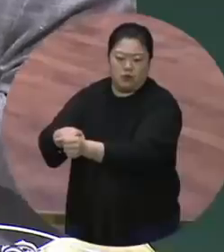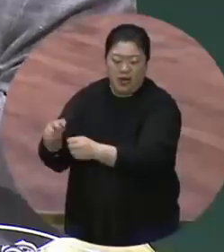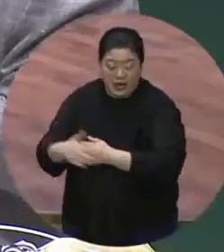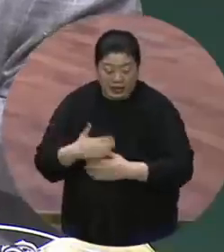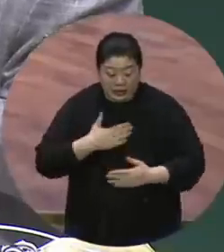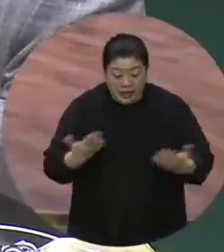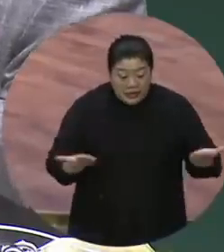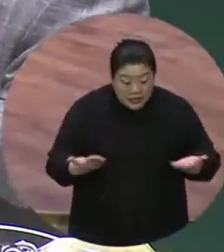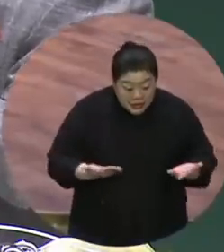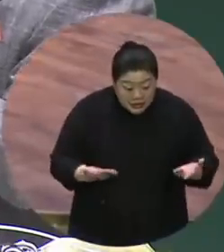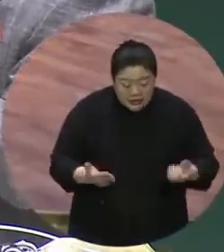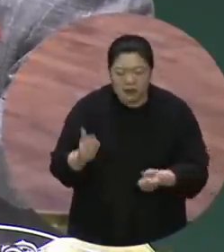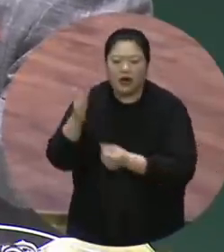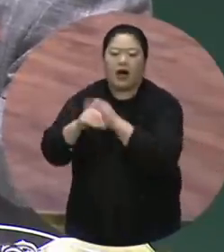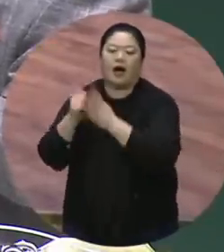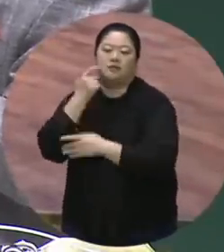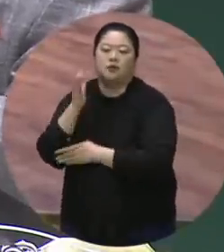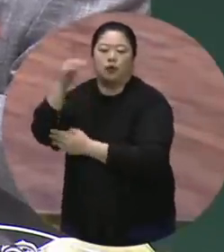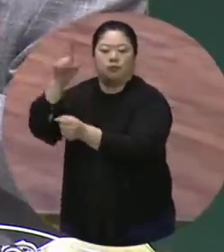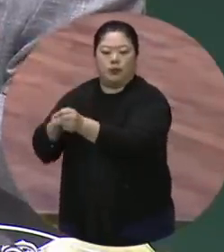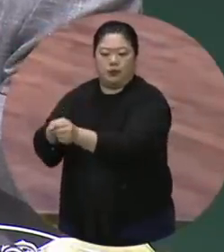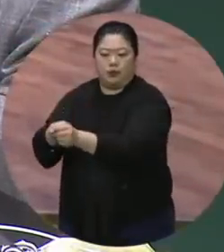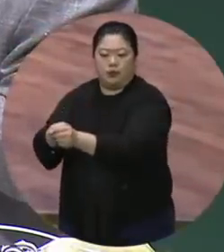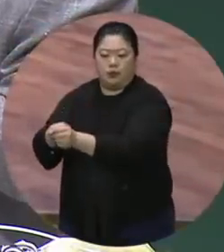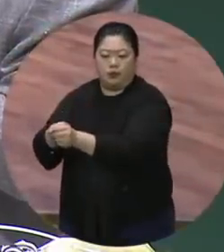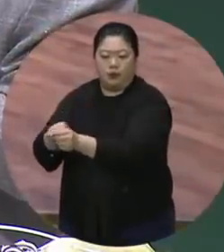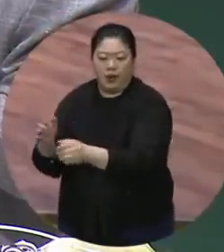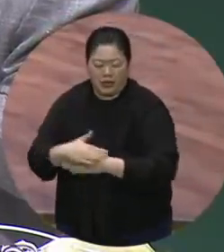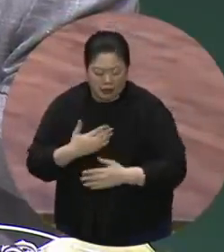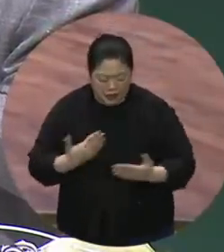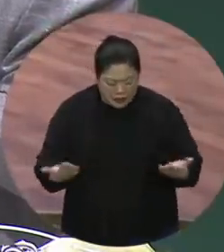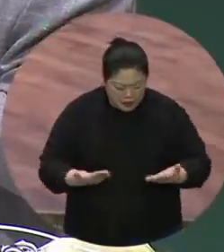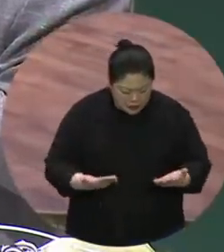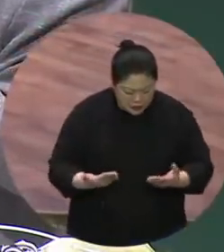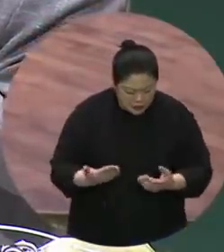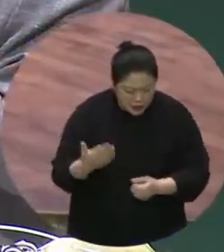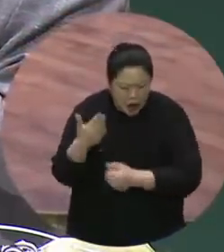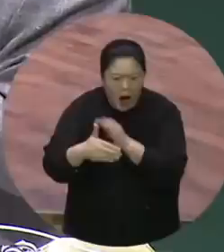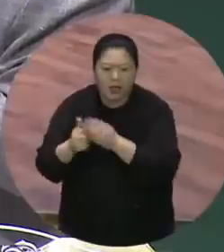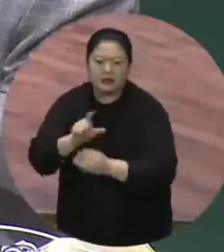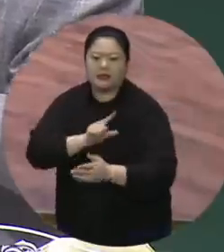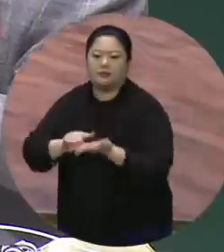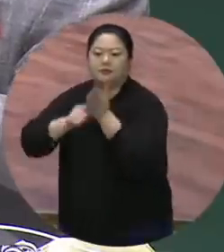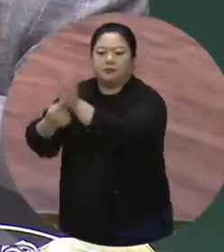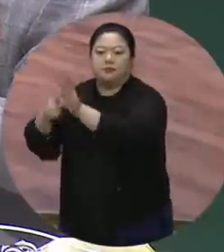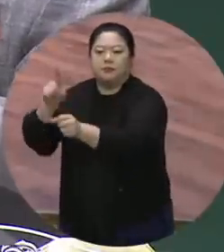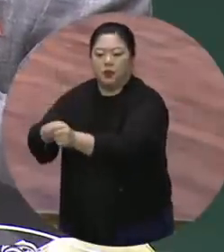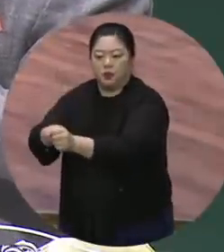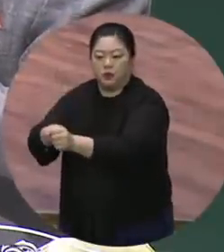직장에서 하나님이 살아계시는구나. 어? 그렇죠? 그러니까 다니엘을 통해서